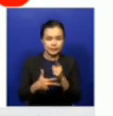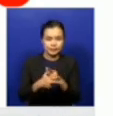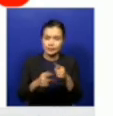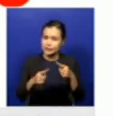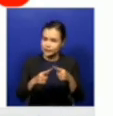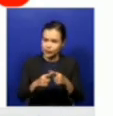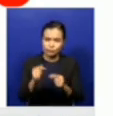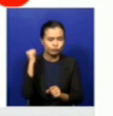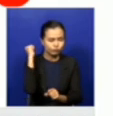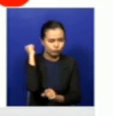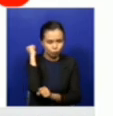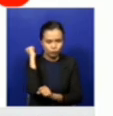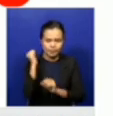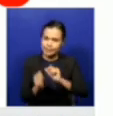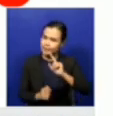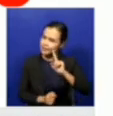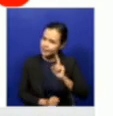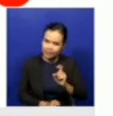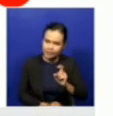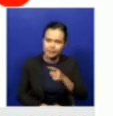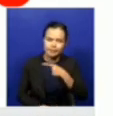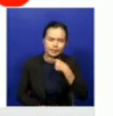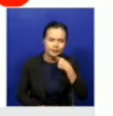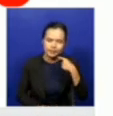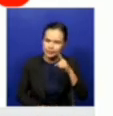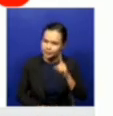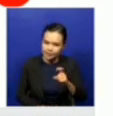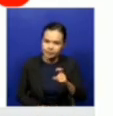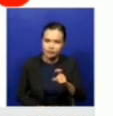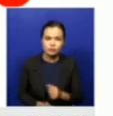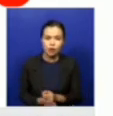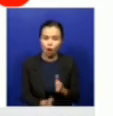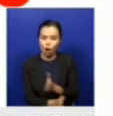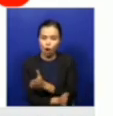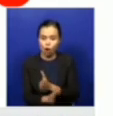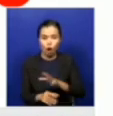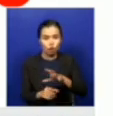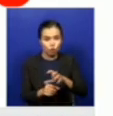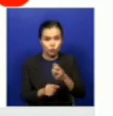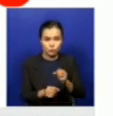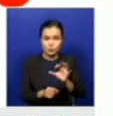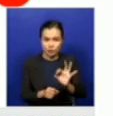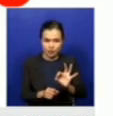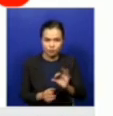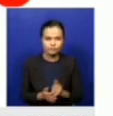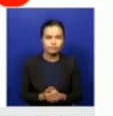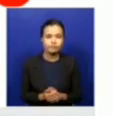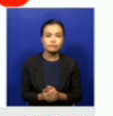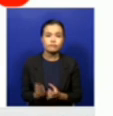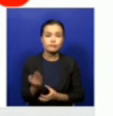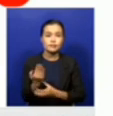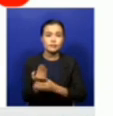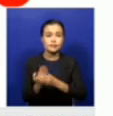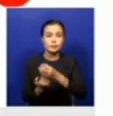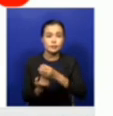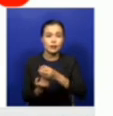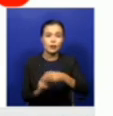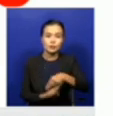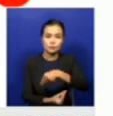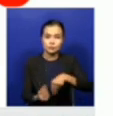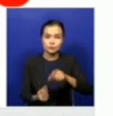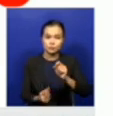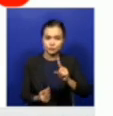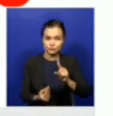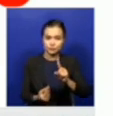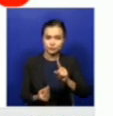แหละก่อนโควิดครับปรากฏตามรายงานของสภาพัฒนาเศรษฐกิจและสังคมแห่งชาติหรือสภา